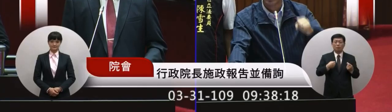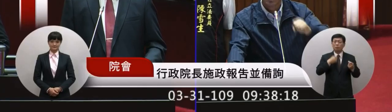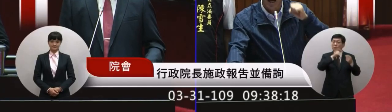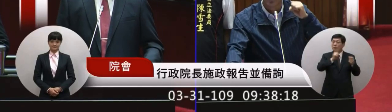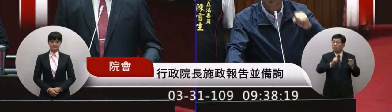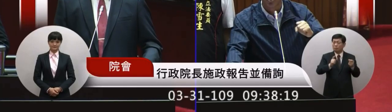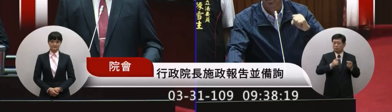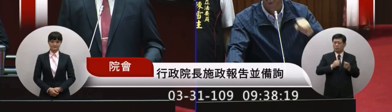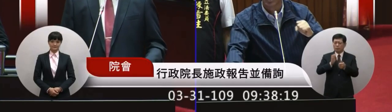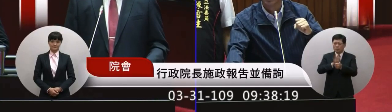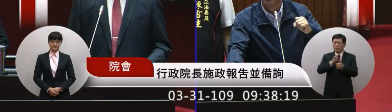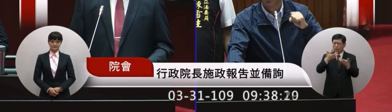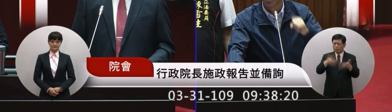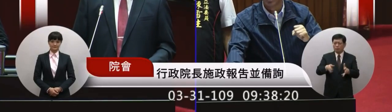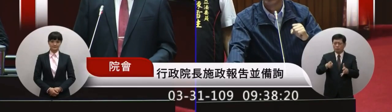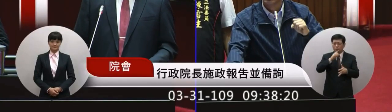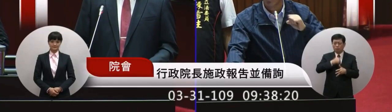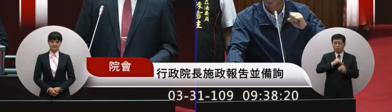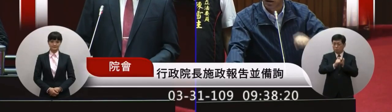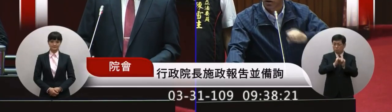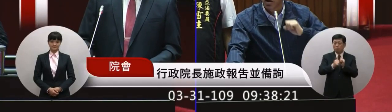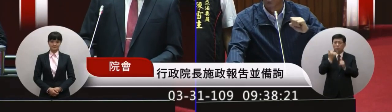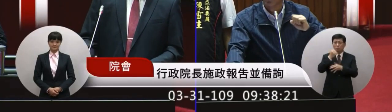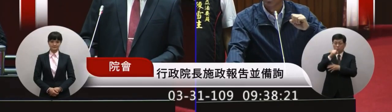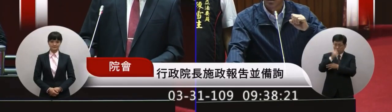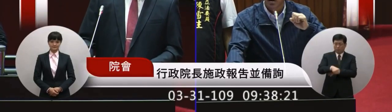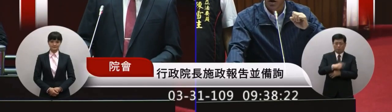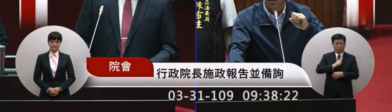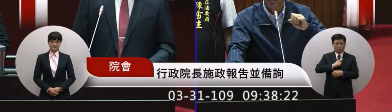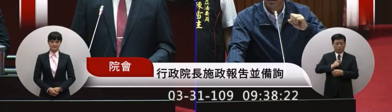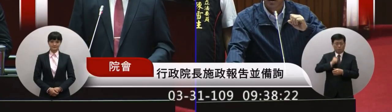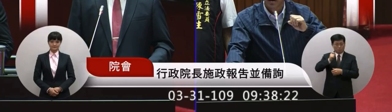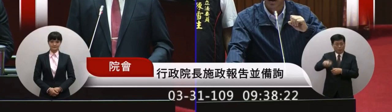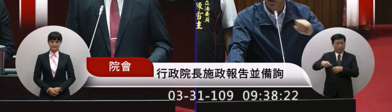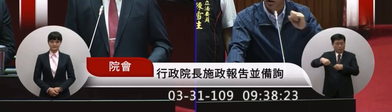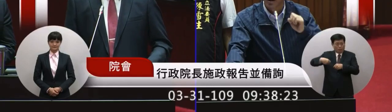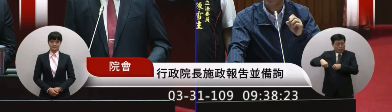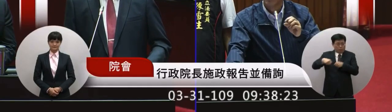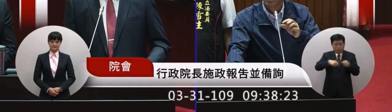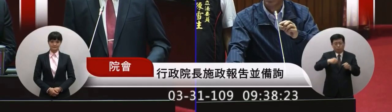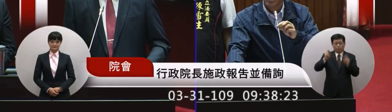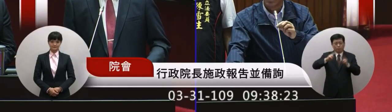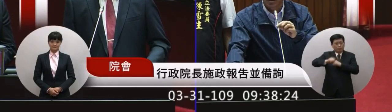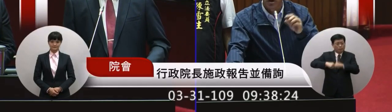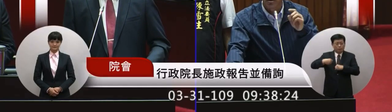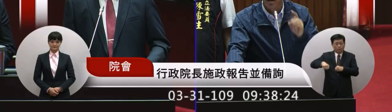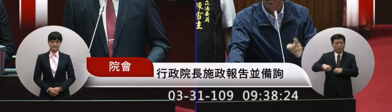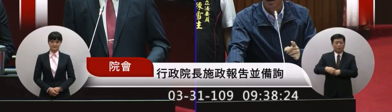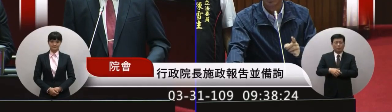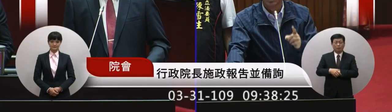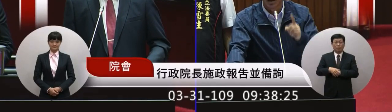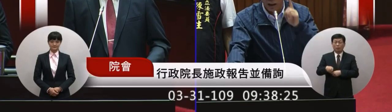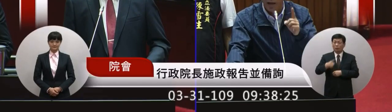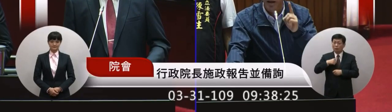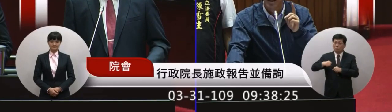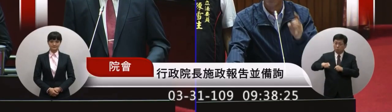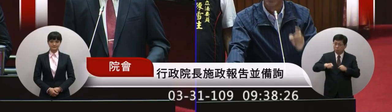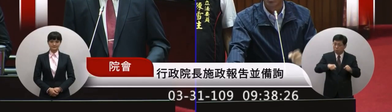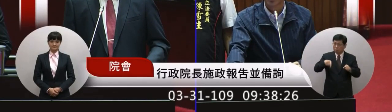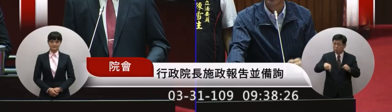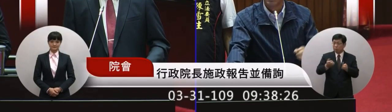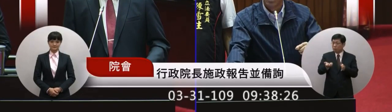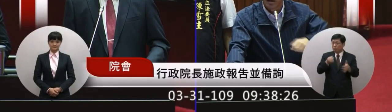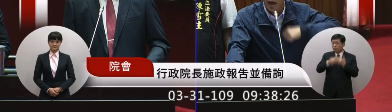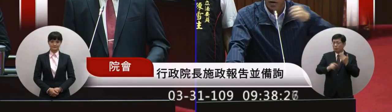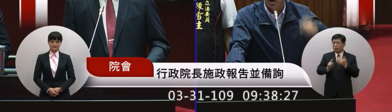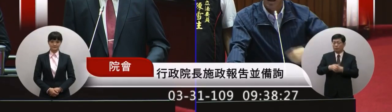标就是让多数的国人愿意使用电动车。那使用电动车的前提